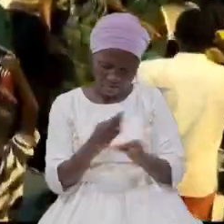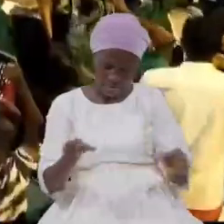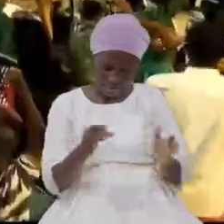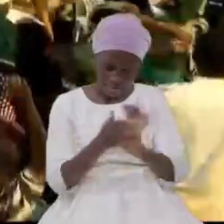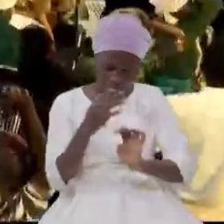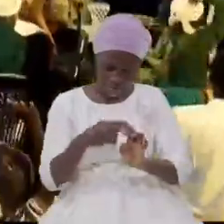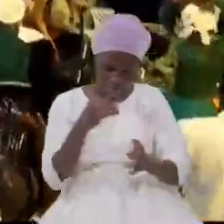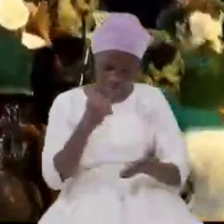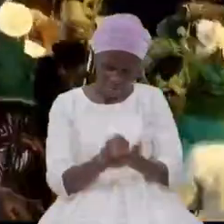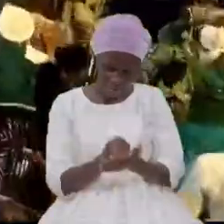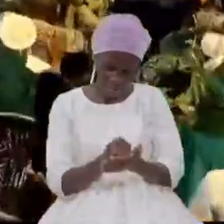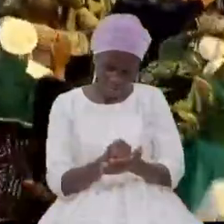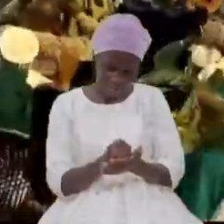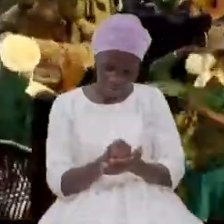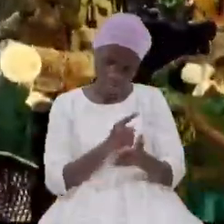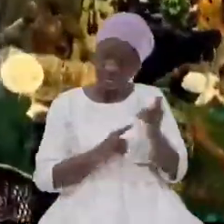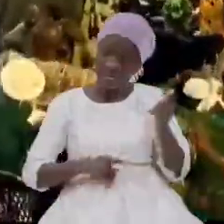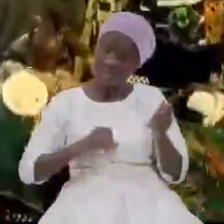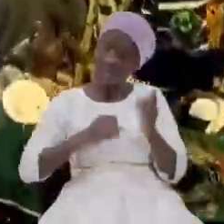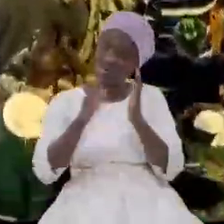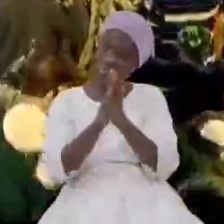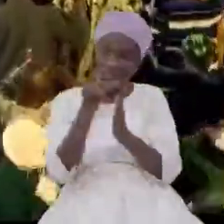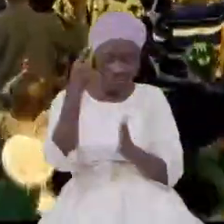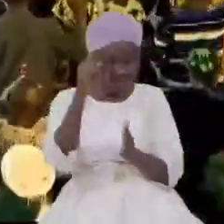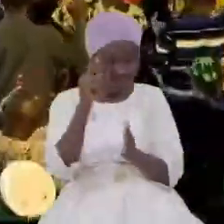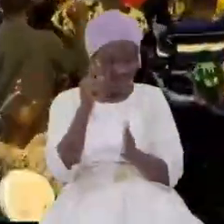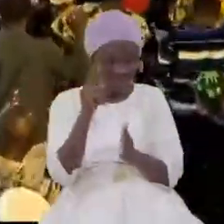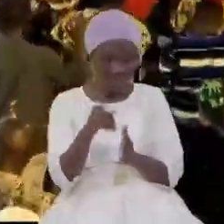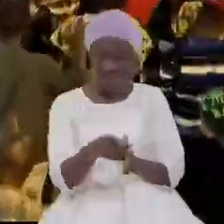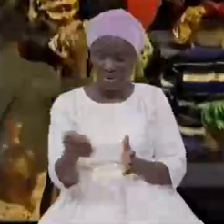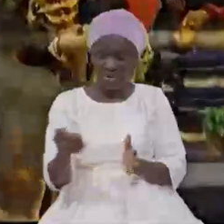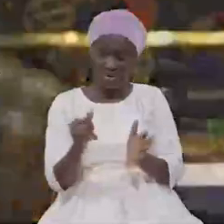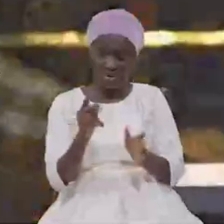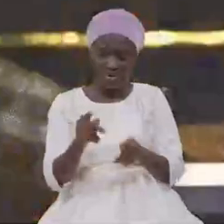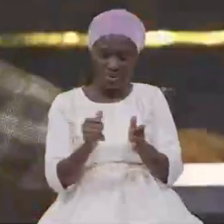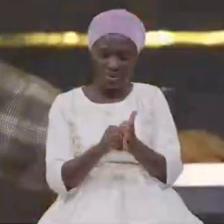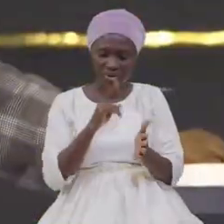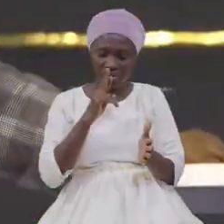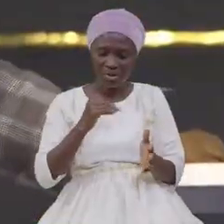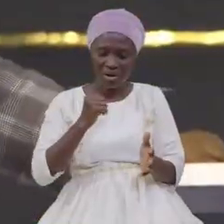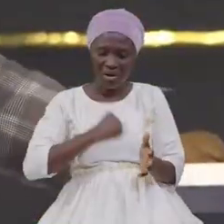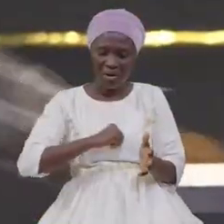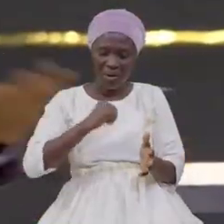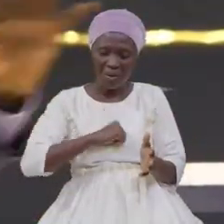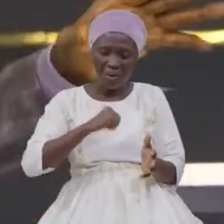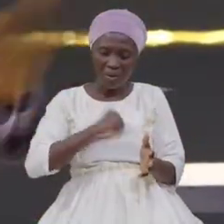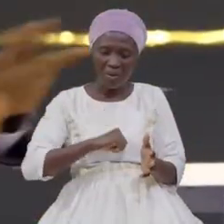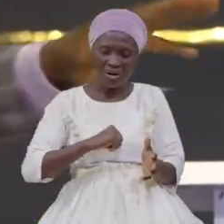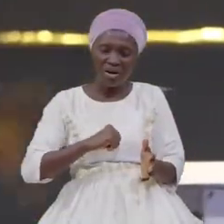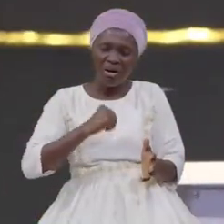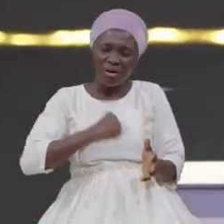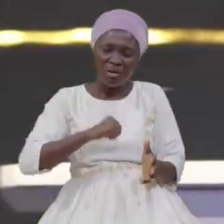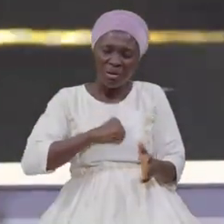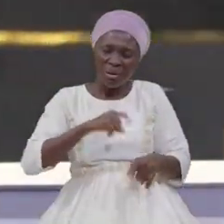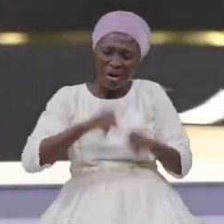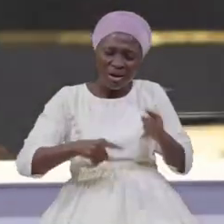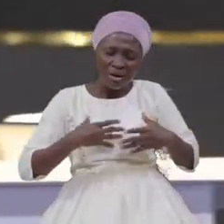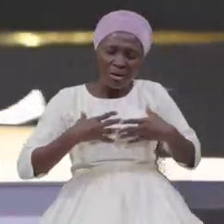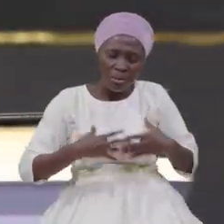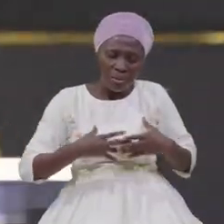Jésus. Seigneur, je prie, les patients d'asthme, ils n'arrivent pas à